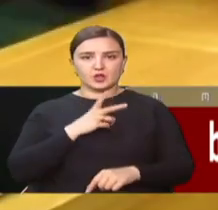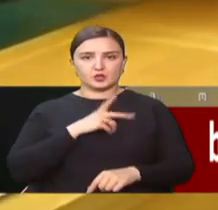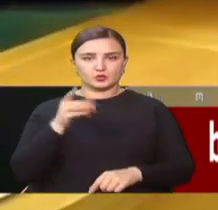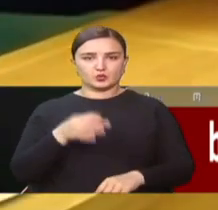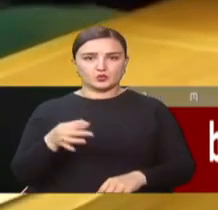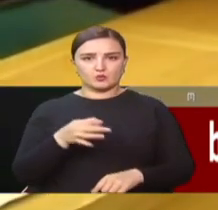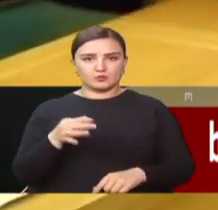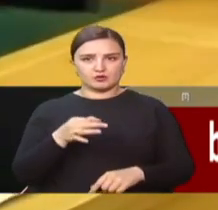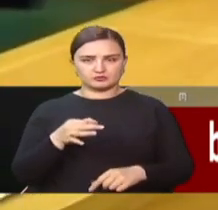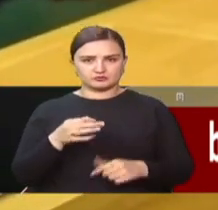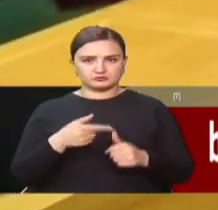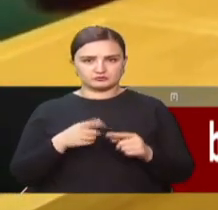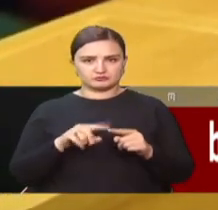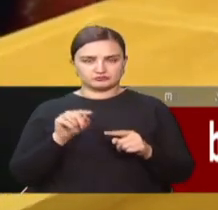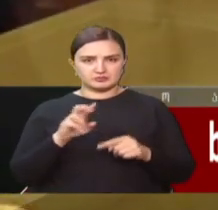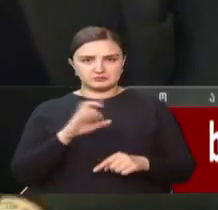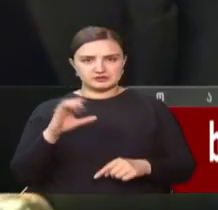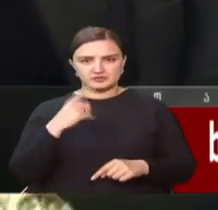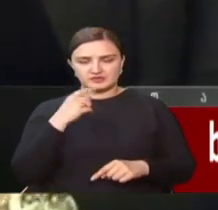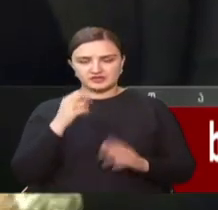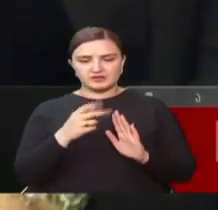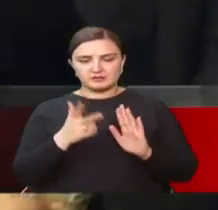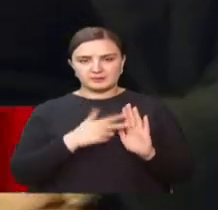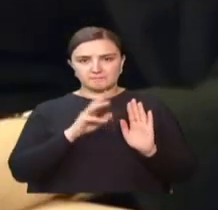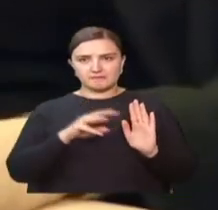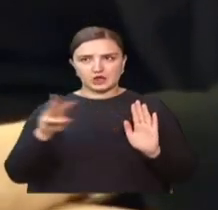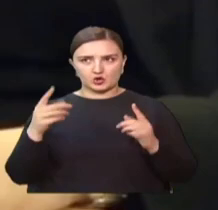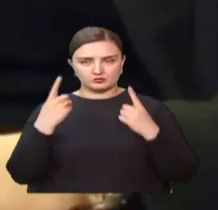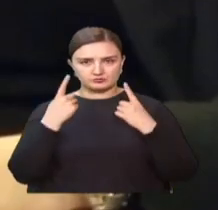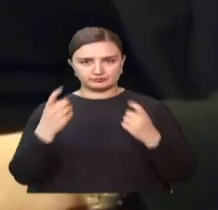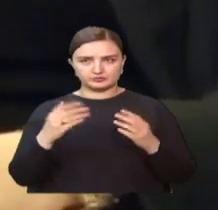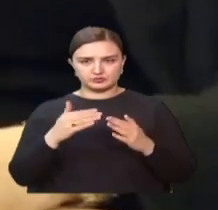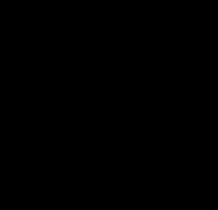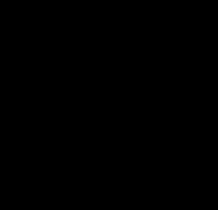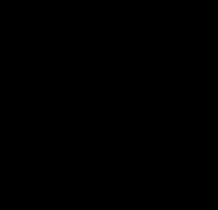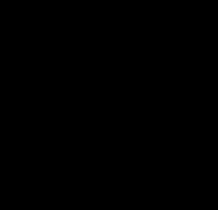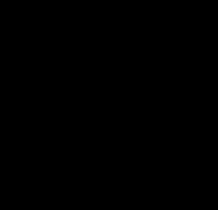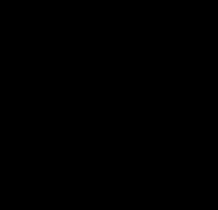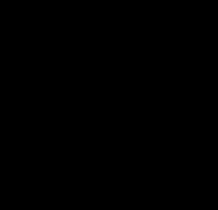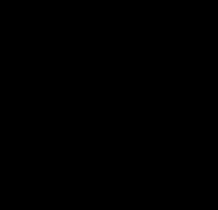პრესტიჟულ უბანში, ისევ BBC-ს მტკიცებით 18 მილიონიან ფეშენებელურ სახლში ცხოვრობს.